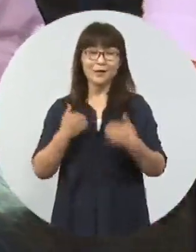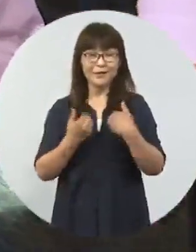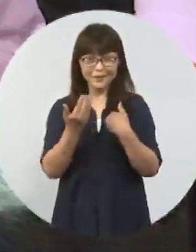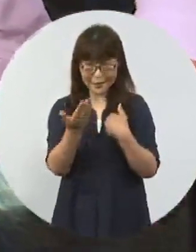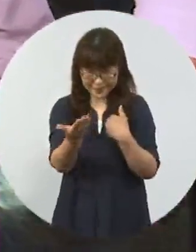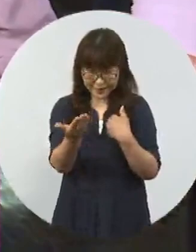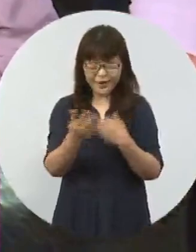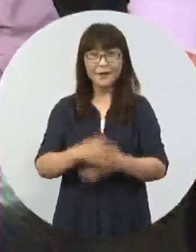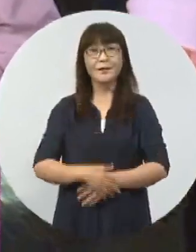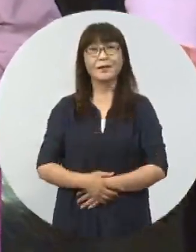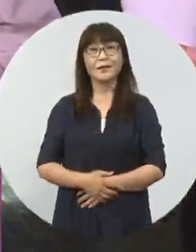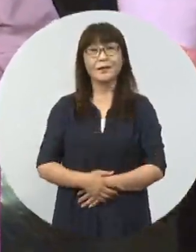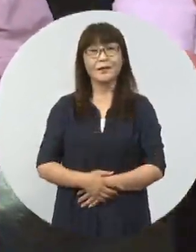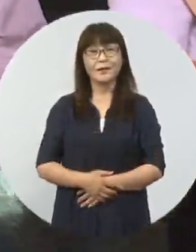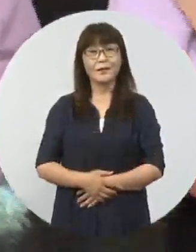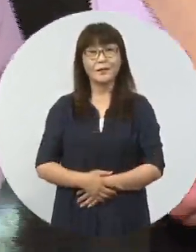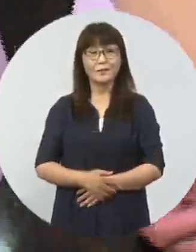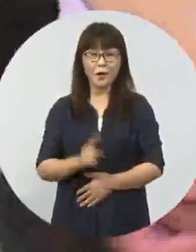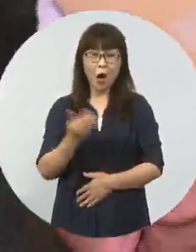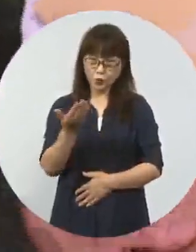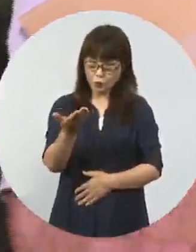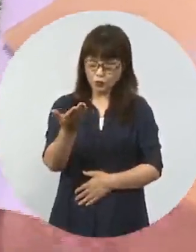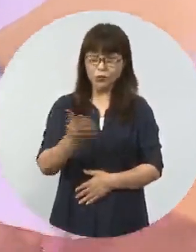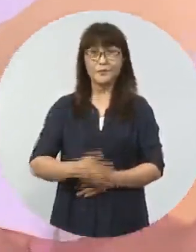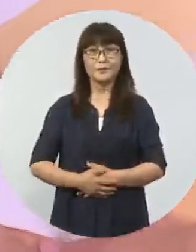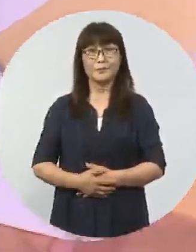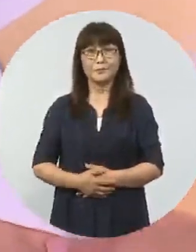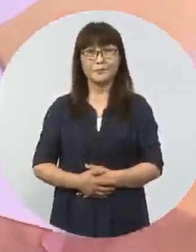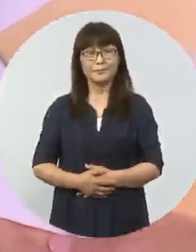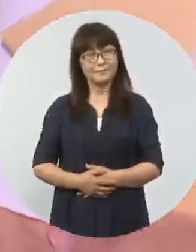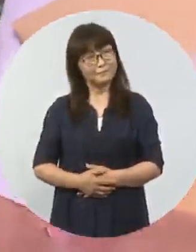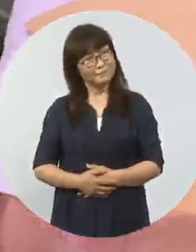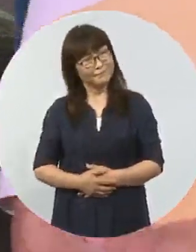か。お姉ちゃん、何か楽しみなことある。